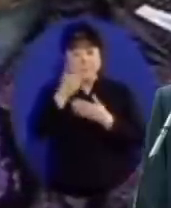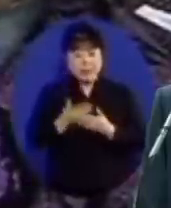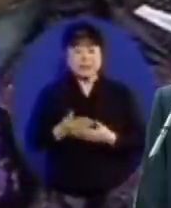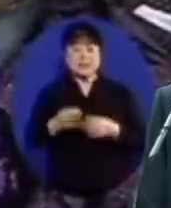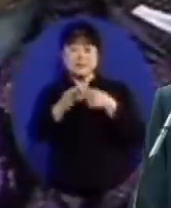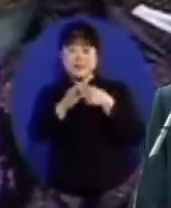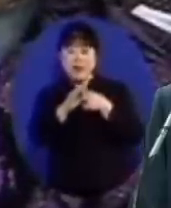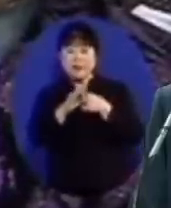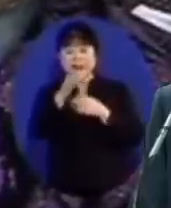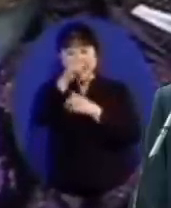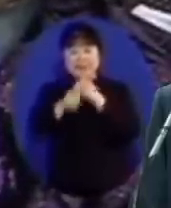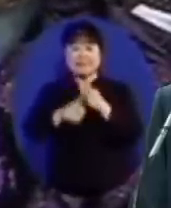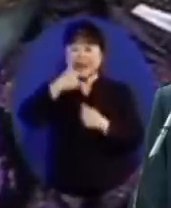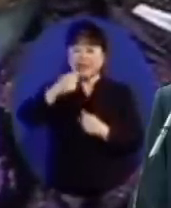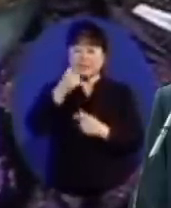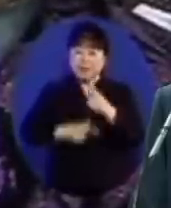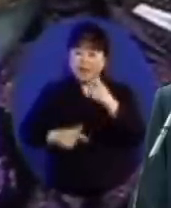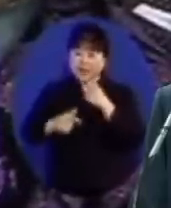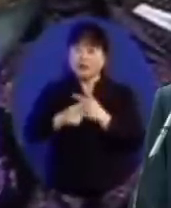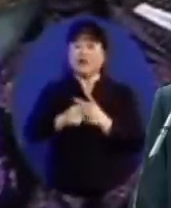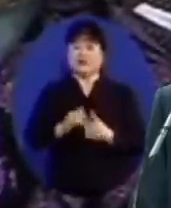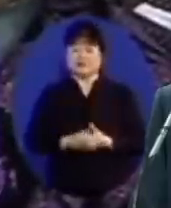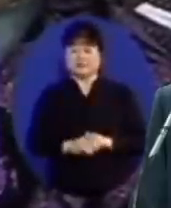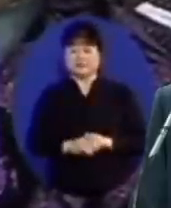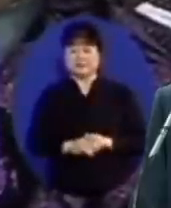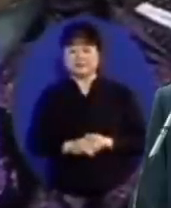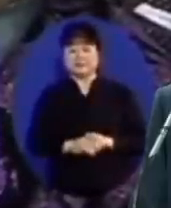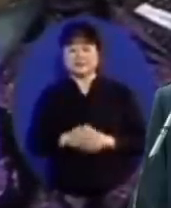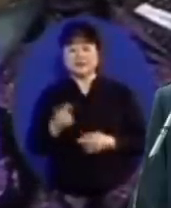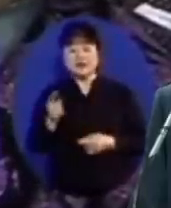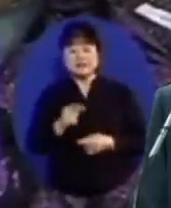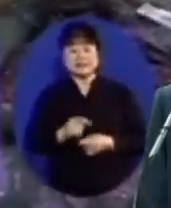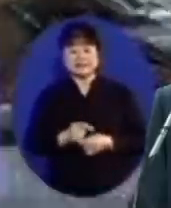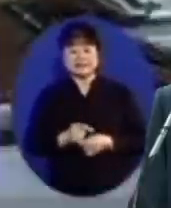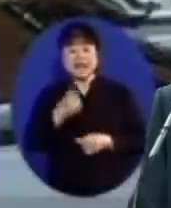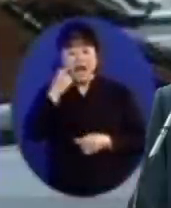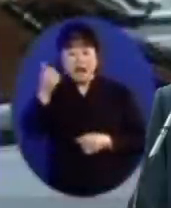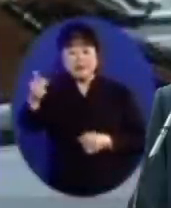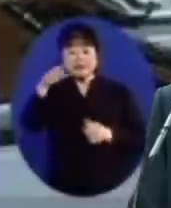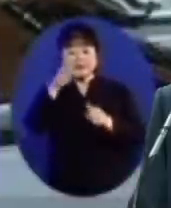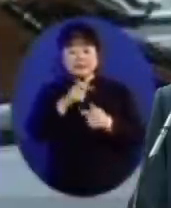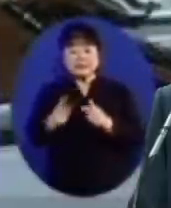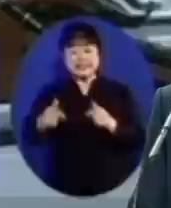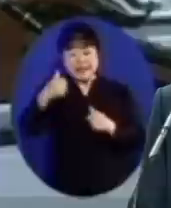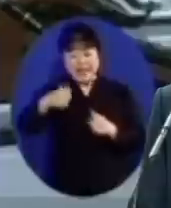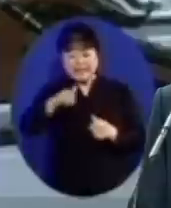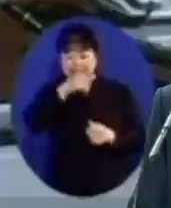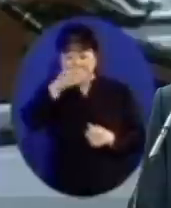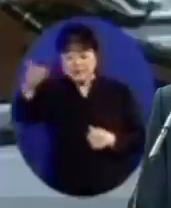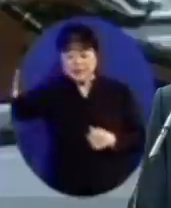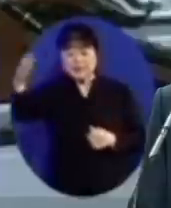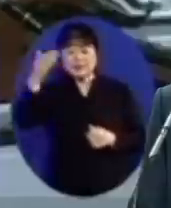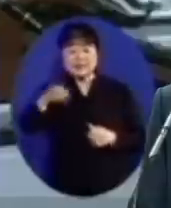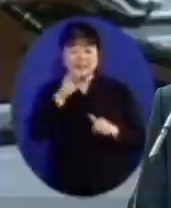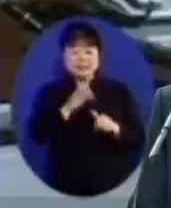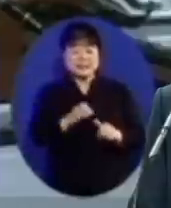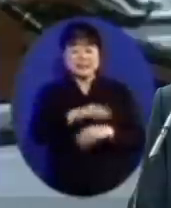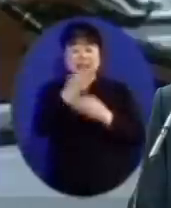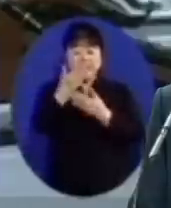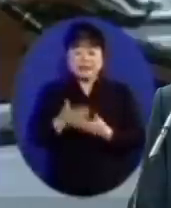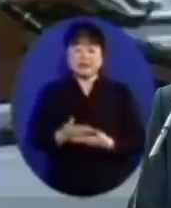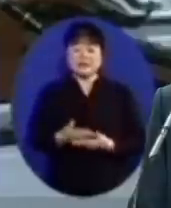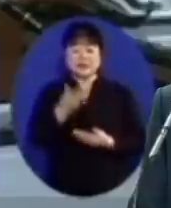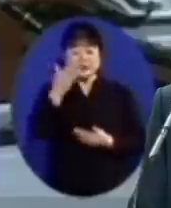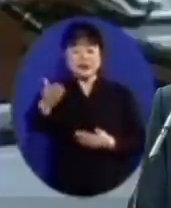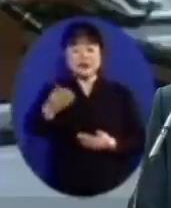위함이라. 하나님이 아들과 같이 너희를 대우하시나니 어찌 아버지가 징계하지 않은 아들이 있으리요. 징계는 다 받는